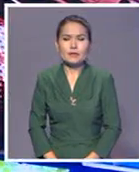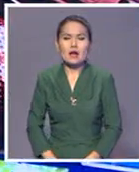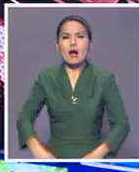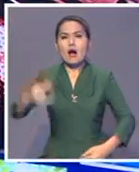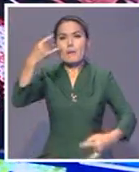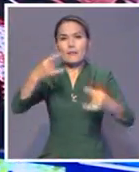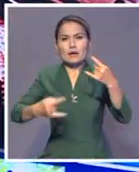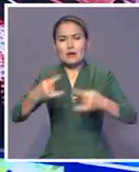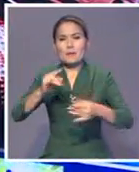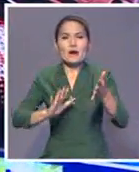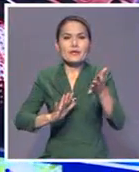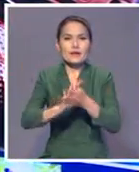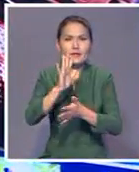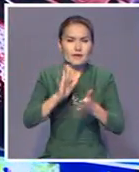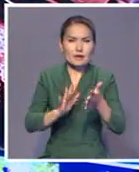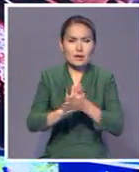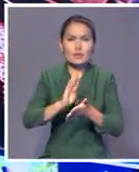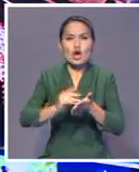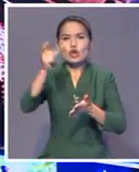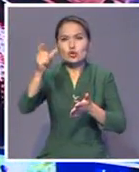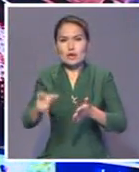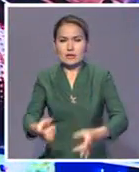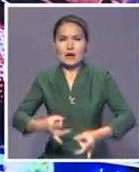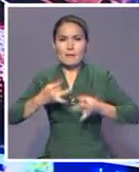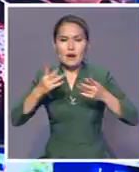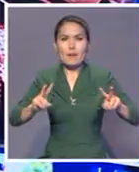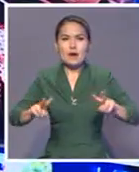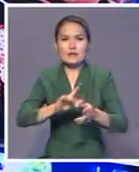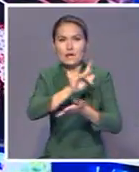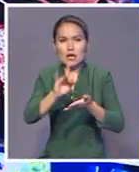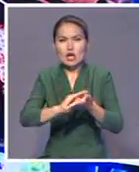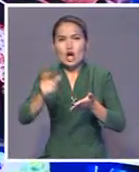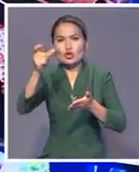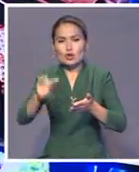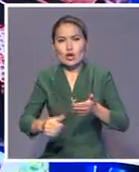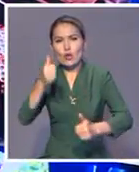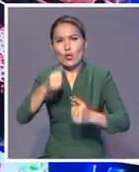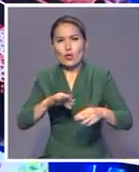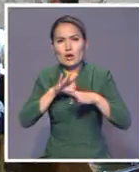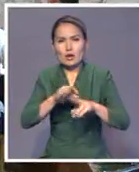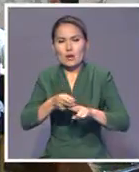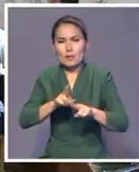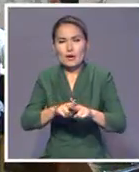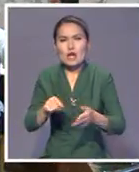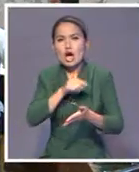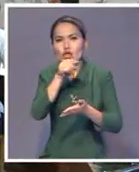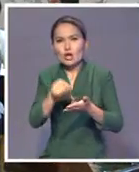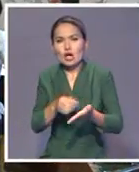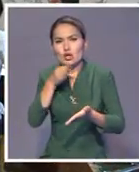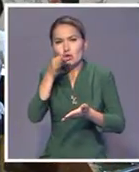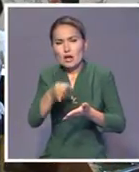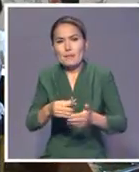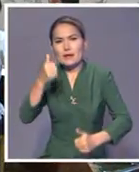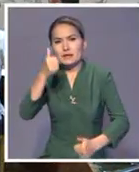Бұқаралық ақпарат құралдары өкілдерінің төл мерекесіне орай бүгін Астанада журналистер арасында турнир өтті. Brain Ring, яғни сұрақ-жауап жүйесі бойынша